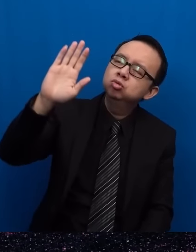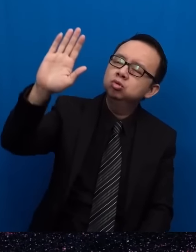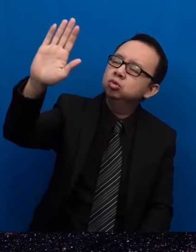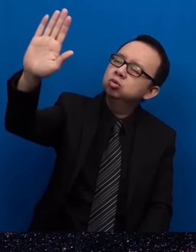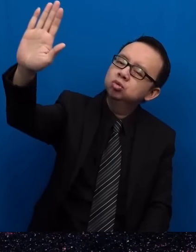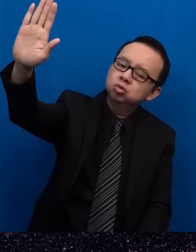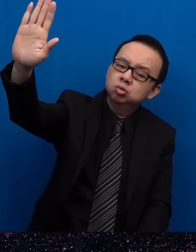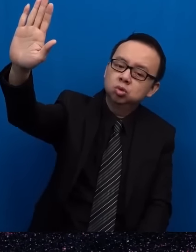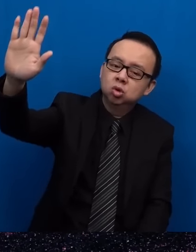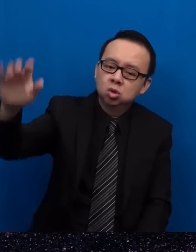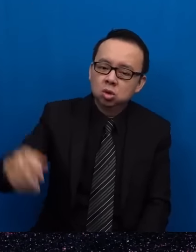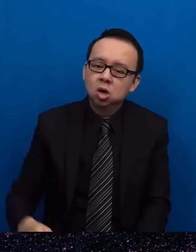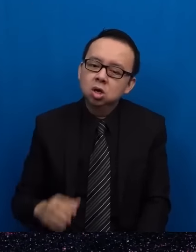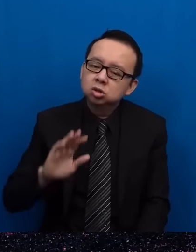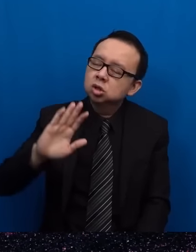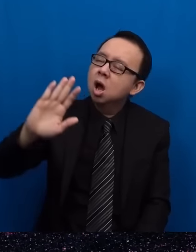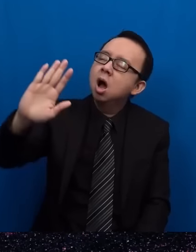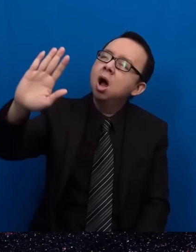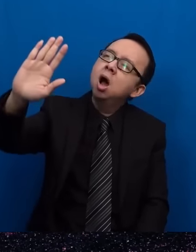memerlukan-Mu.